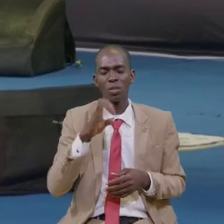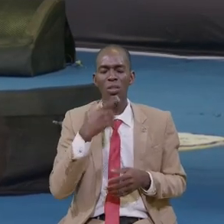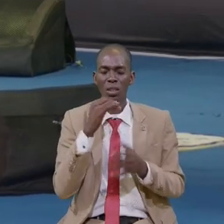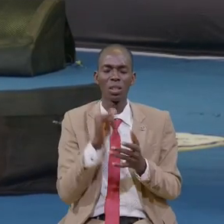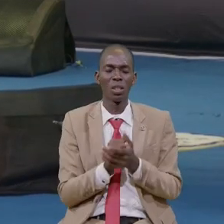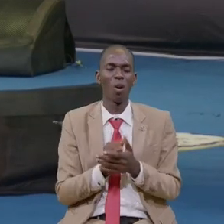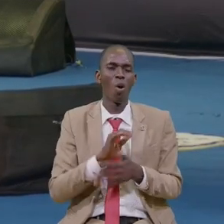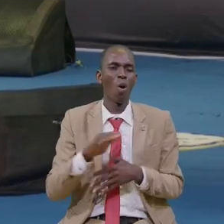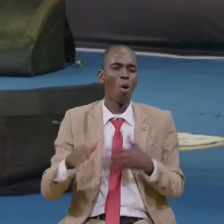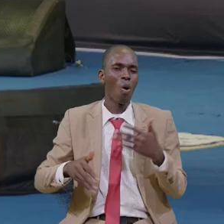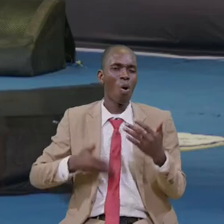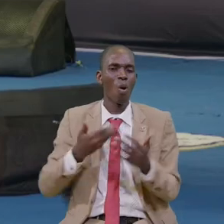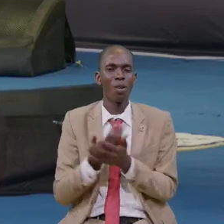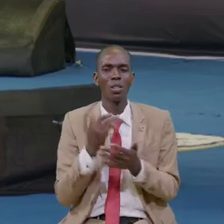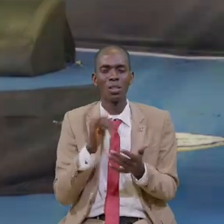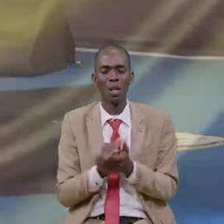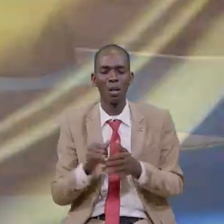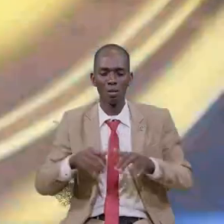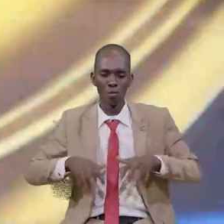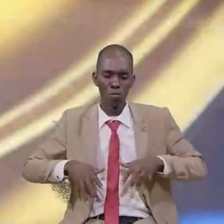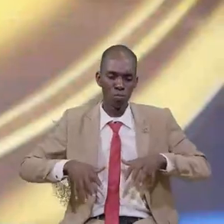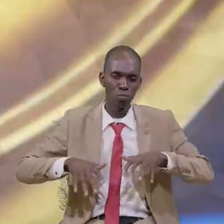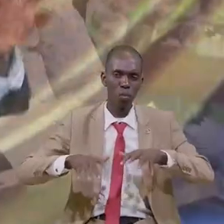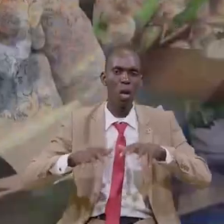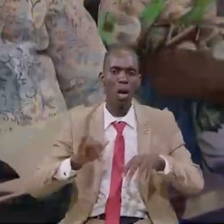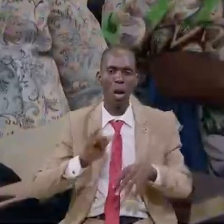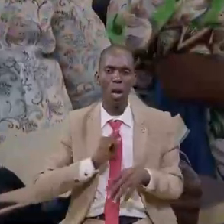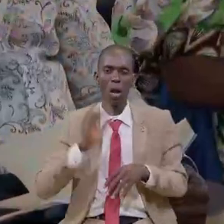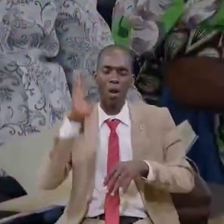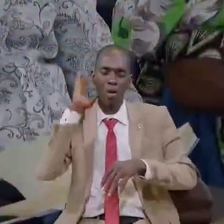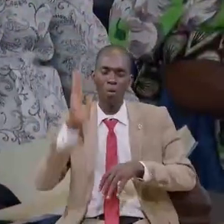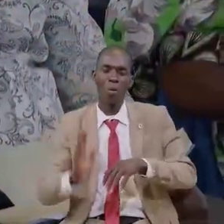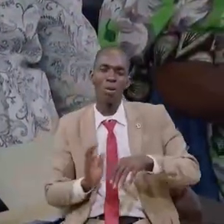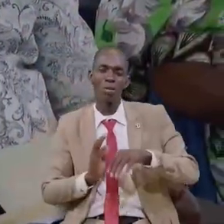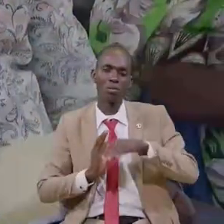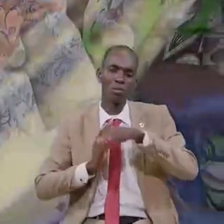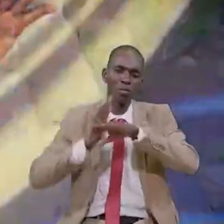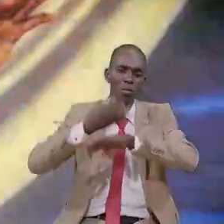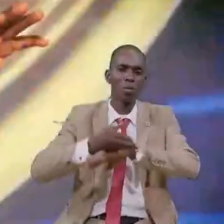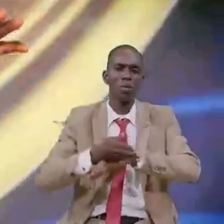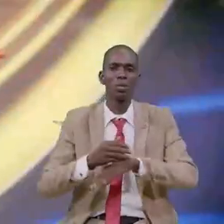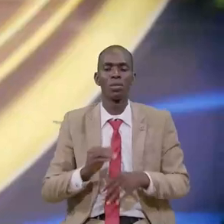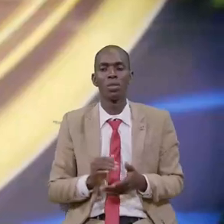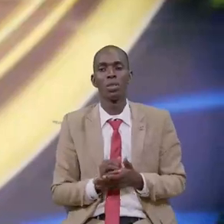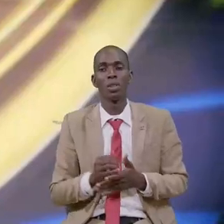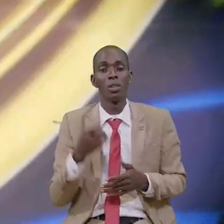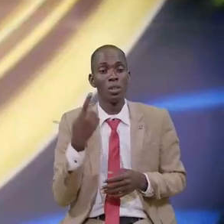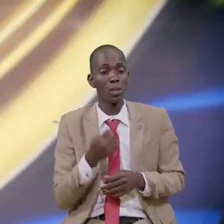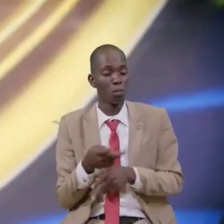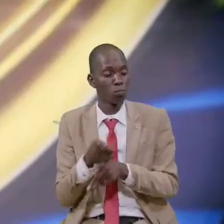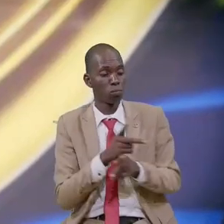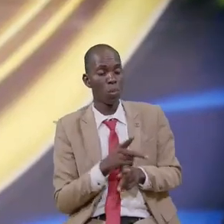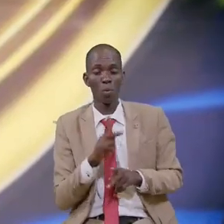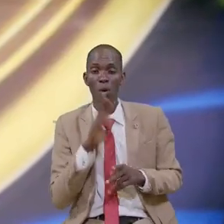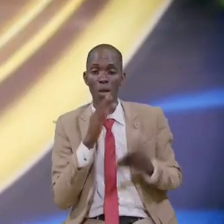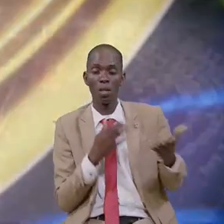traverser. La sécurité, qui, je vais les